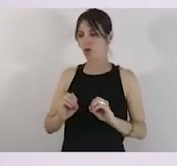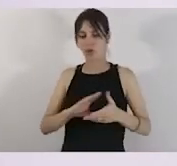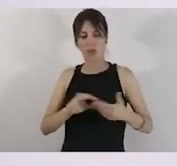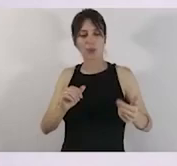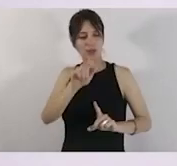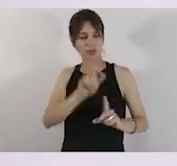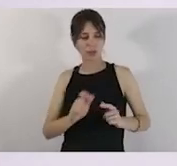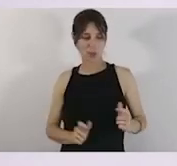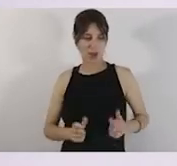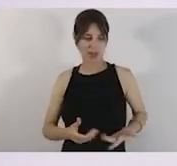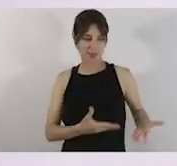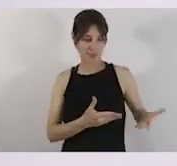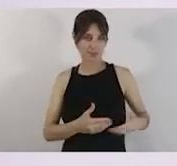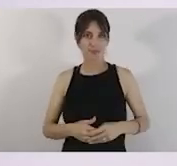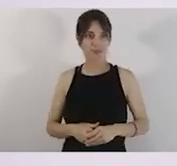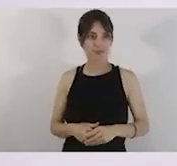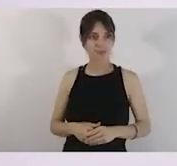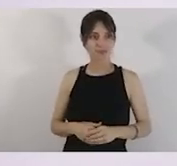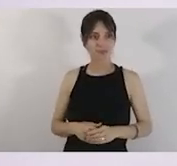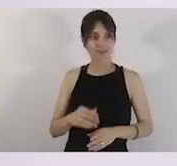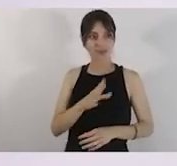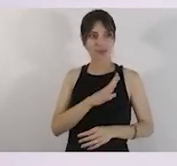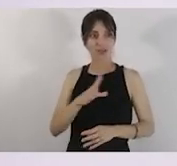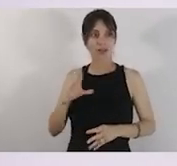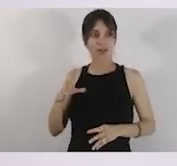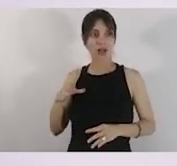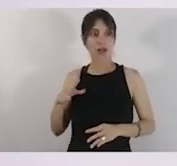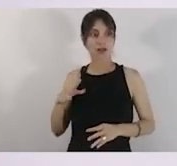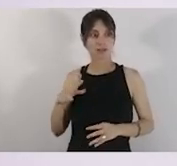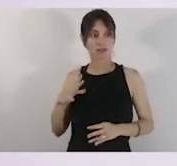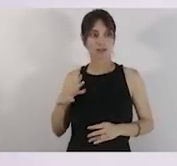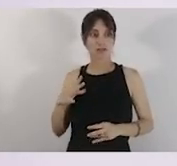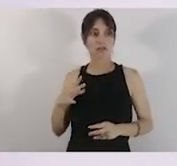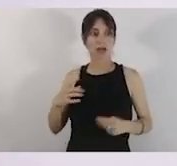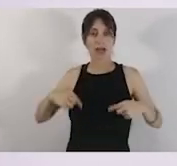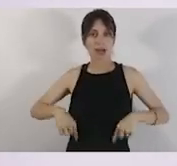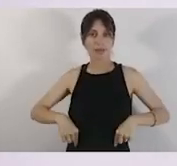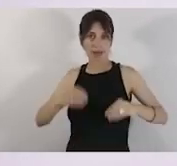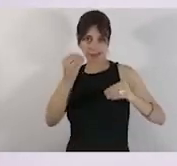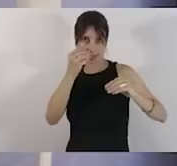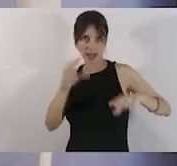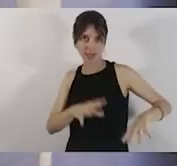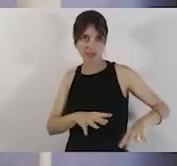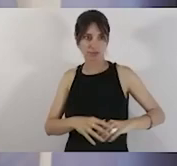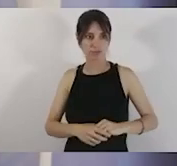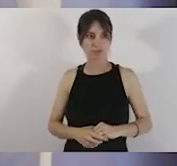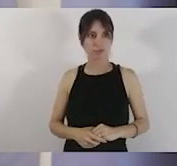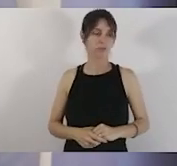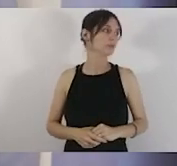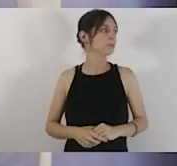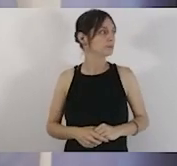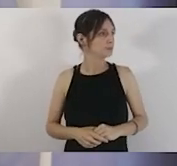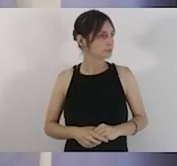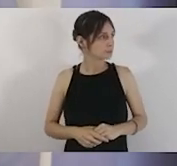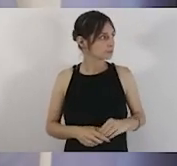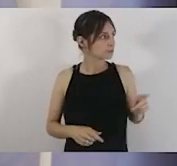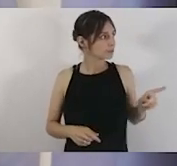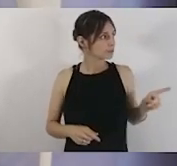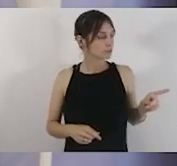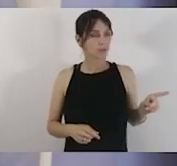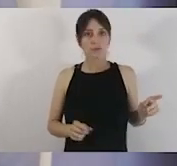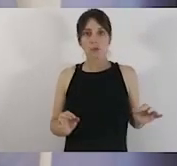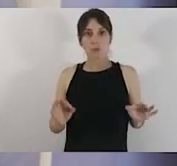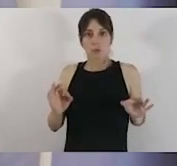collègue. Madame Rolbert, pour compléter sur une action qu'on a particulièrement suivie en mérite secteur. Effectivement,